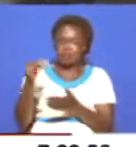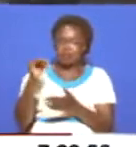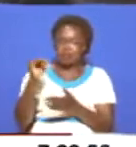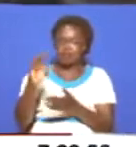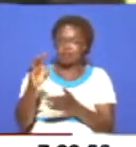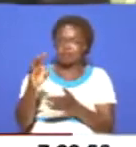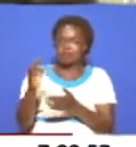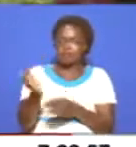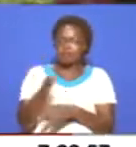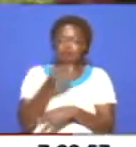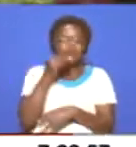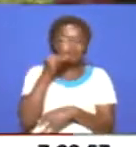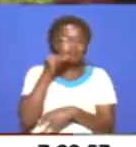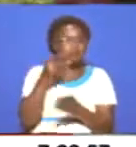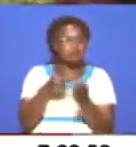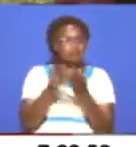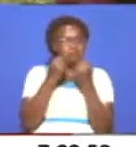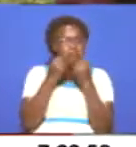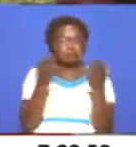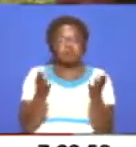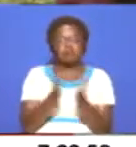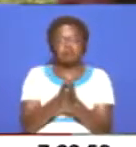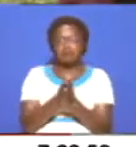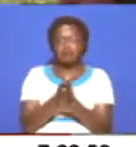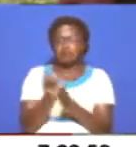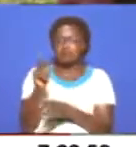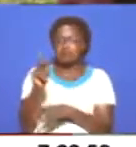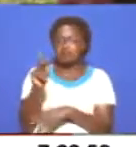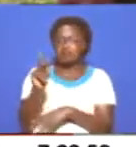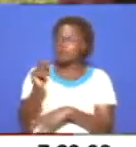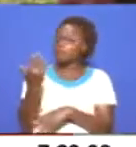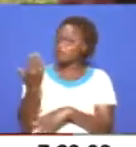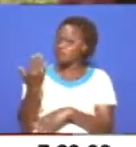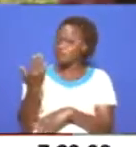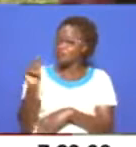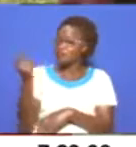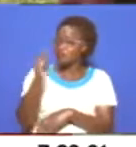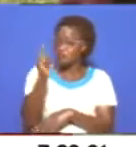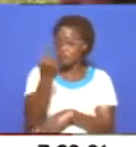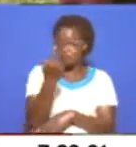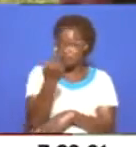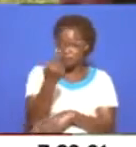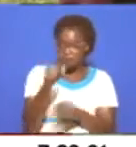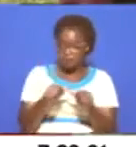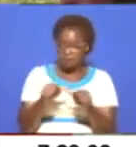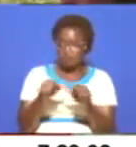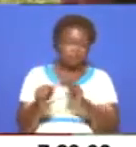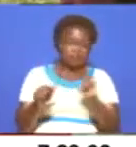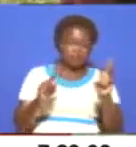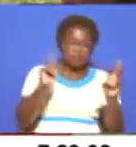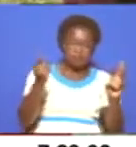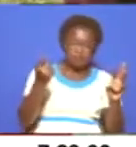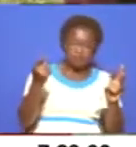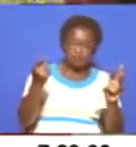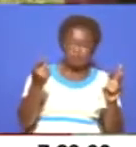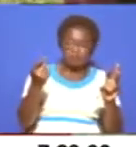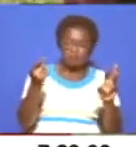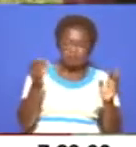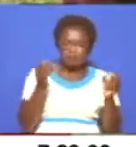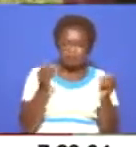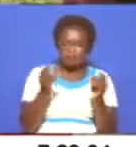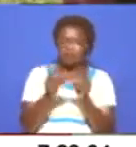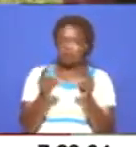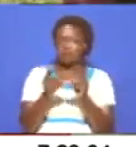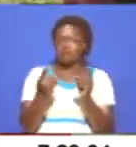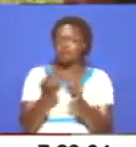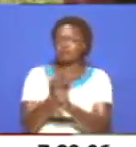bila kulipa pesa yoyote. Muungano wa Kenya Kwanza utakuwa ukiendeleza kampeni zake katika eneo la magharibi mwa Kenya kwa kuandaa mikutano katika